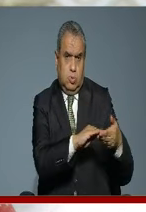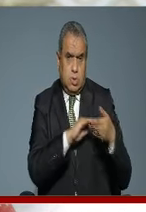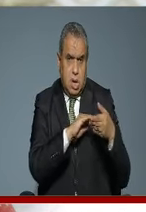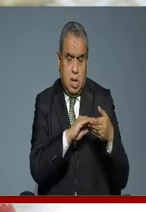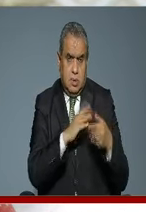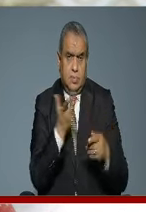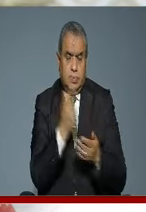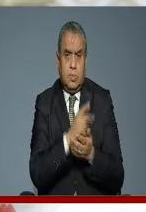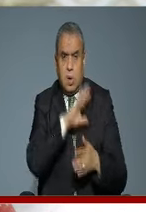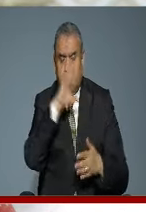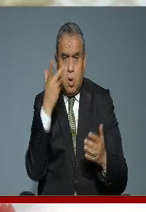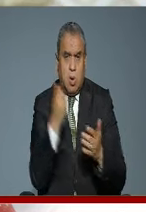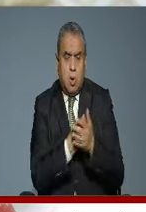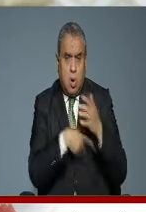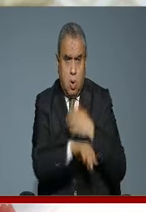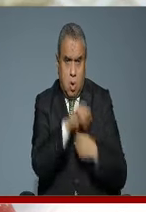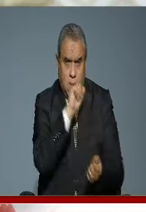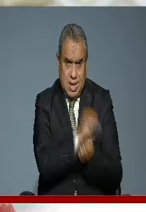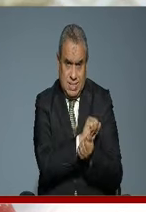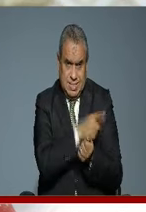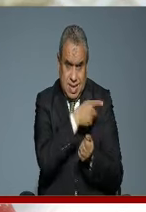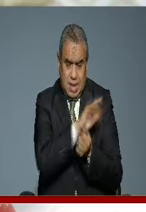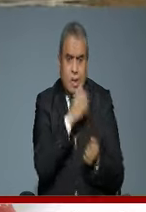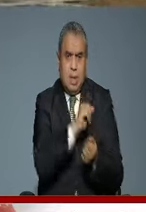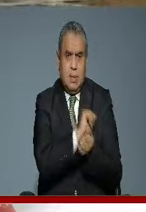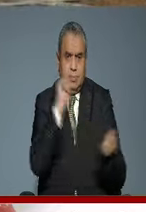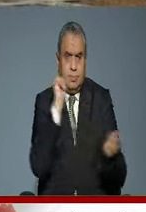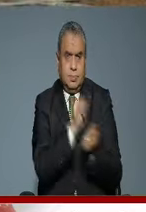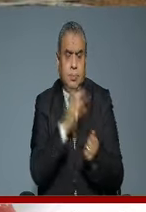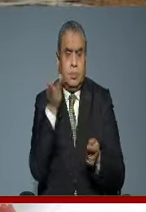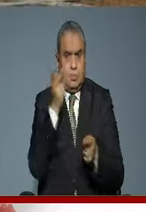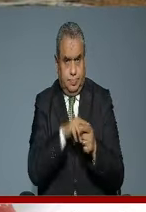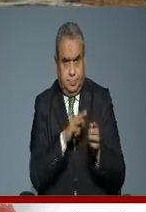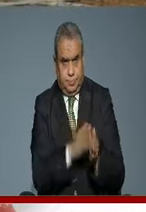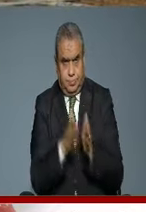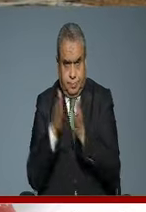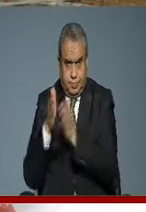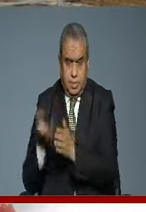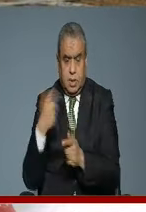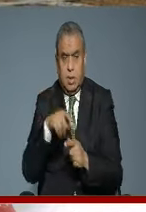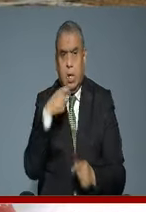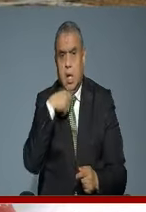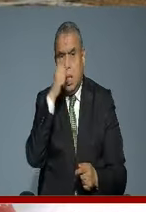وإجلاء كل الرهائن. وإن البرازيل